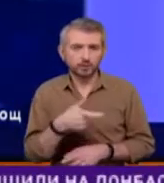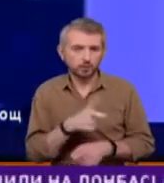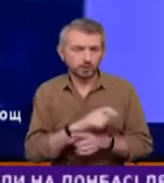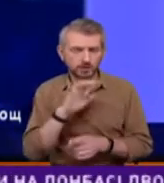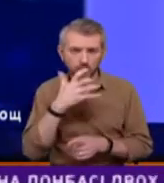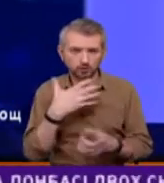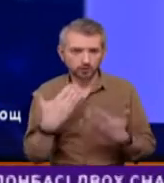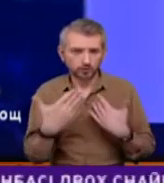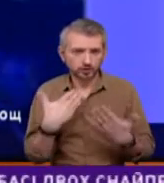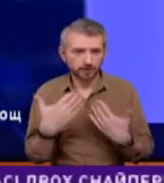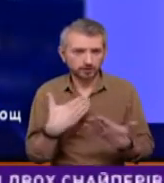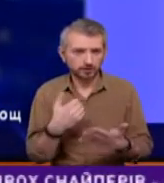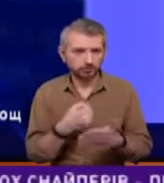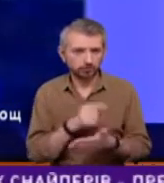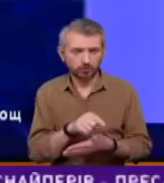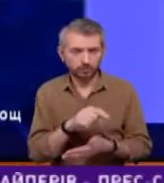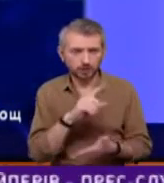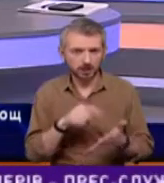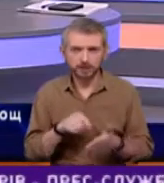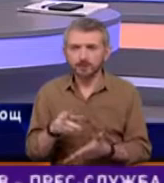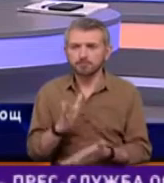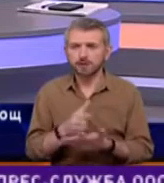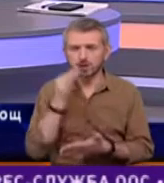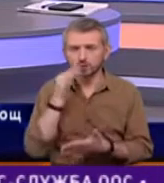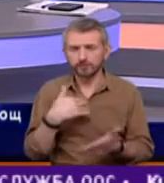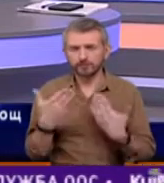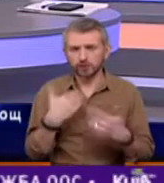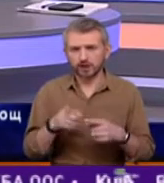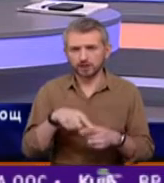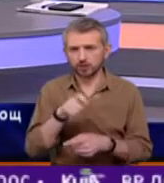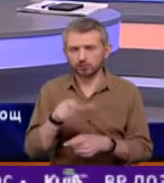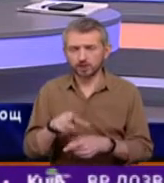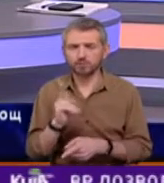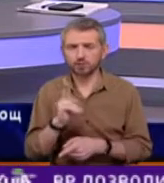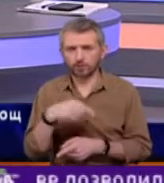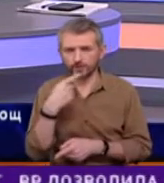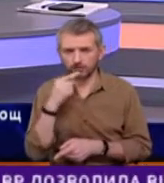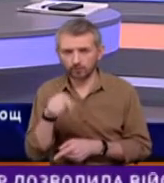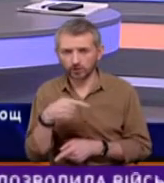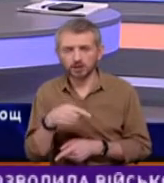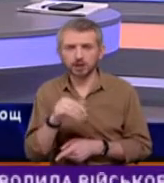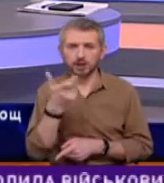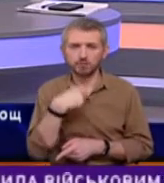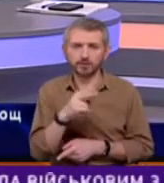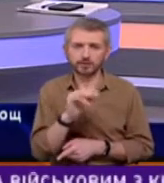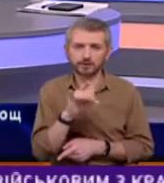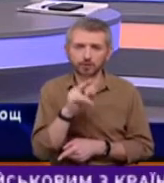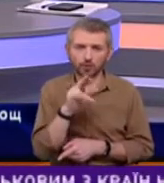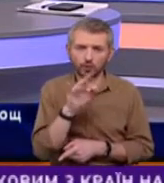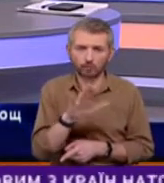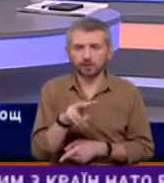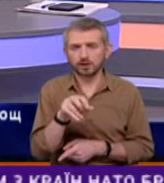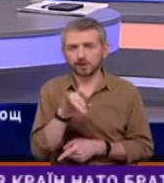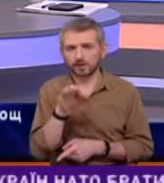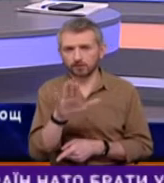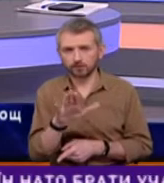серйозно поставилися до цього питання. Ви мали досвід, пане Романе, спілкування з цими людьми, про яких Олександр говорить, і з паном Кіркоровим, з Лазарєм? Ну, що,